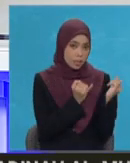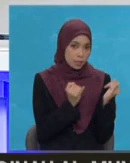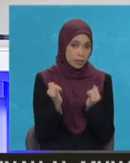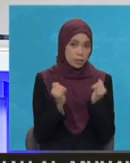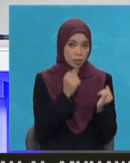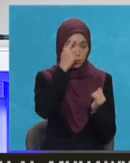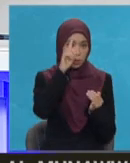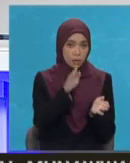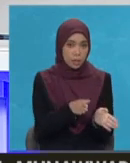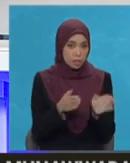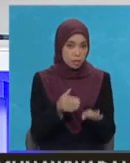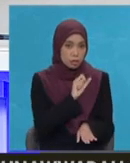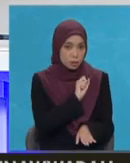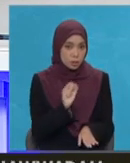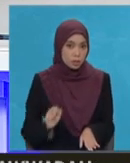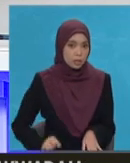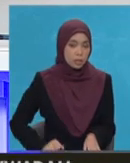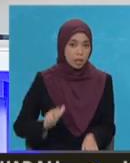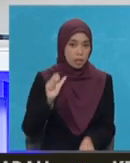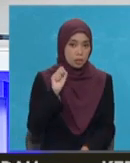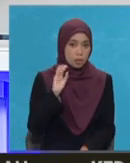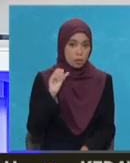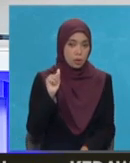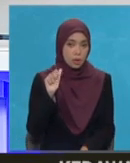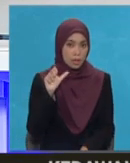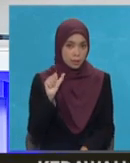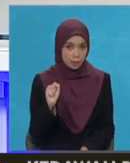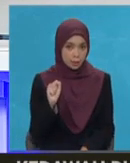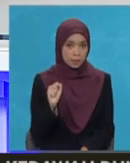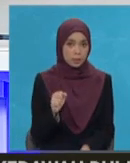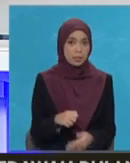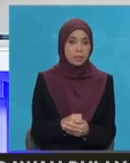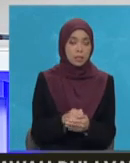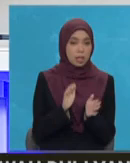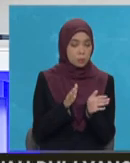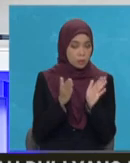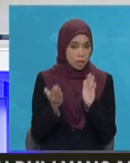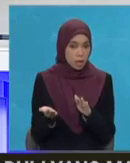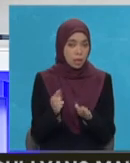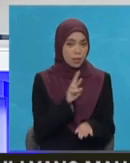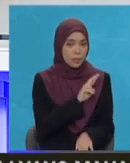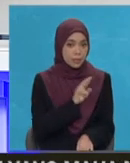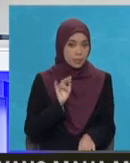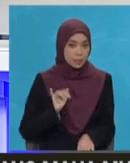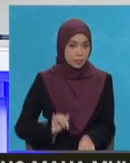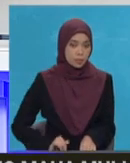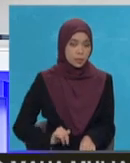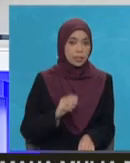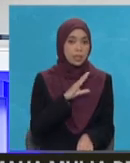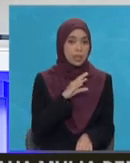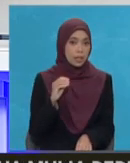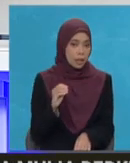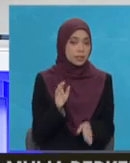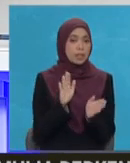bagi almarhum Sultan Haji Umar Ali Saifudin sadul Raja istri penyiraan anak